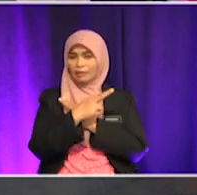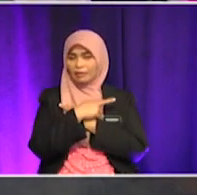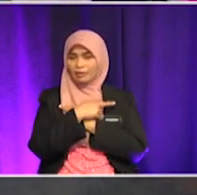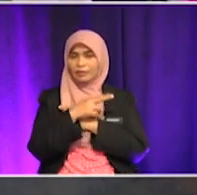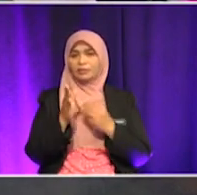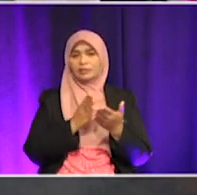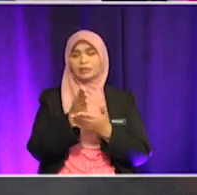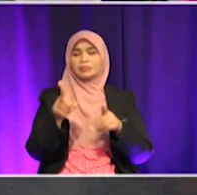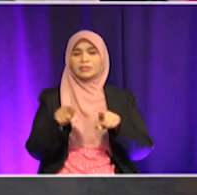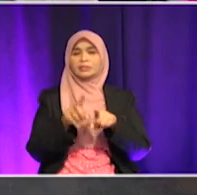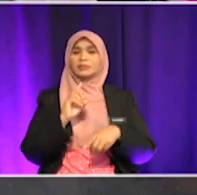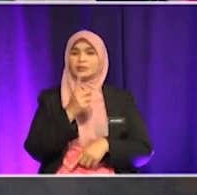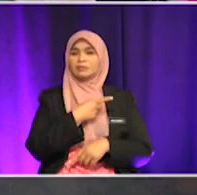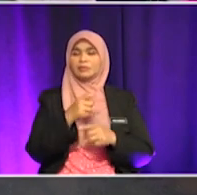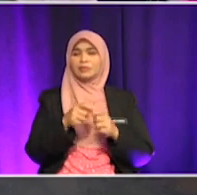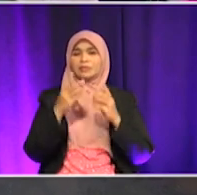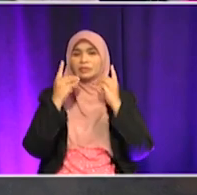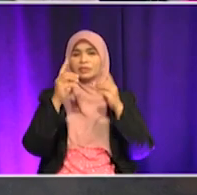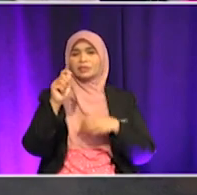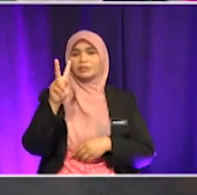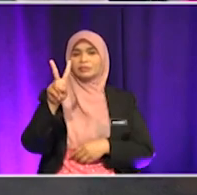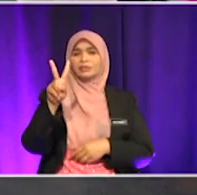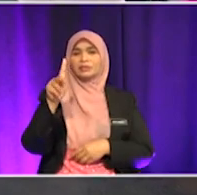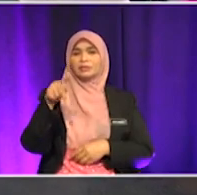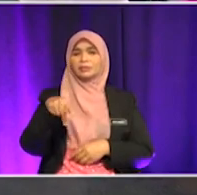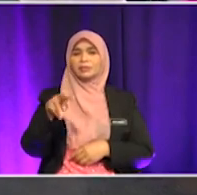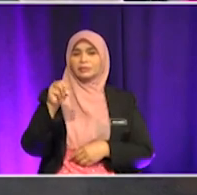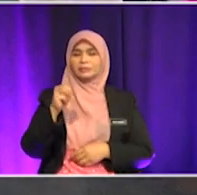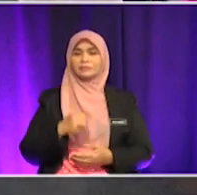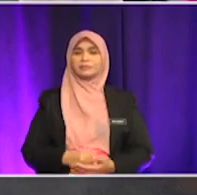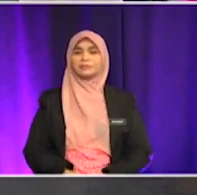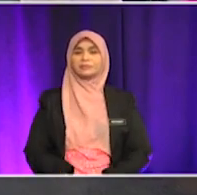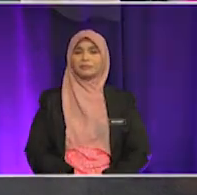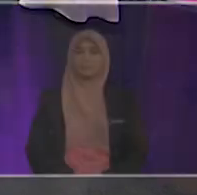bersama kami tentunya di Didik TV KPM selepas ini.